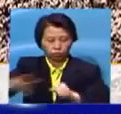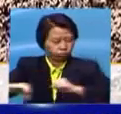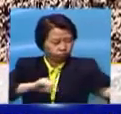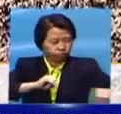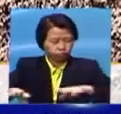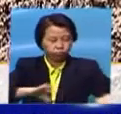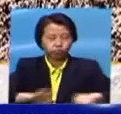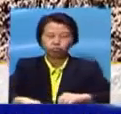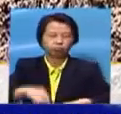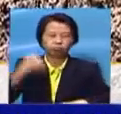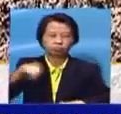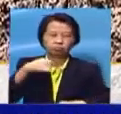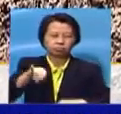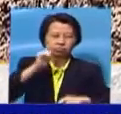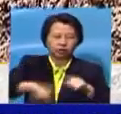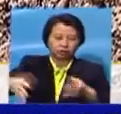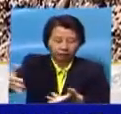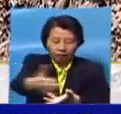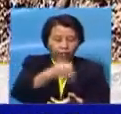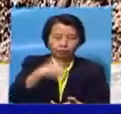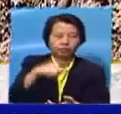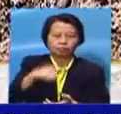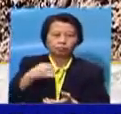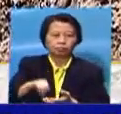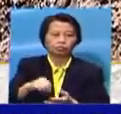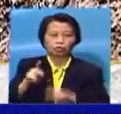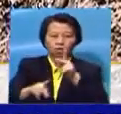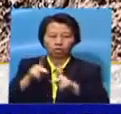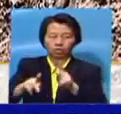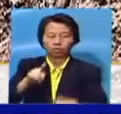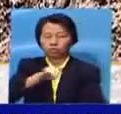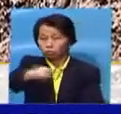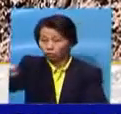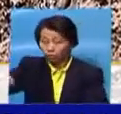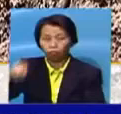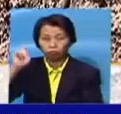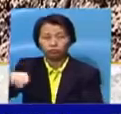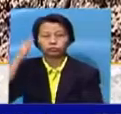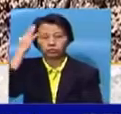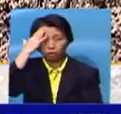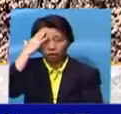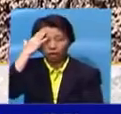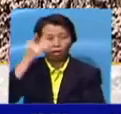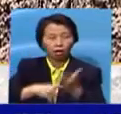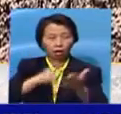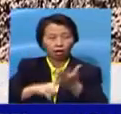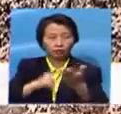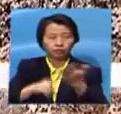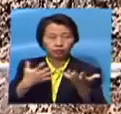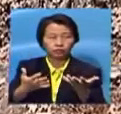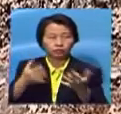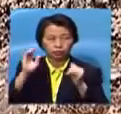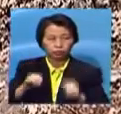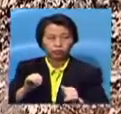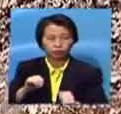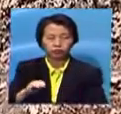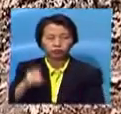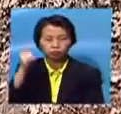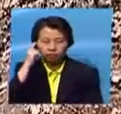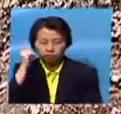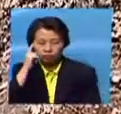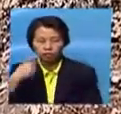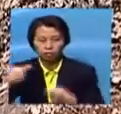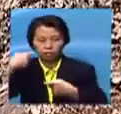belumendatkan as itu justeru orang ramai haruslah menghindari sebarang bentuk telahan dan juga andaian